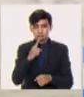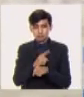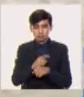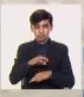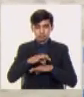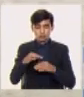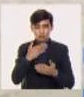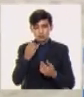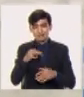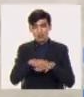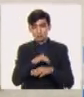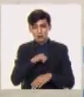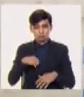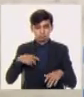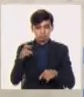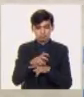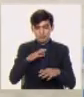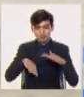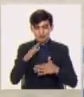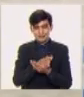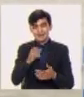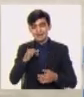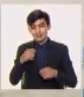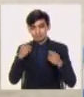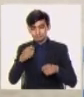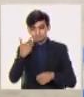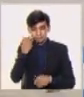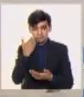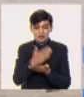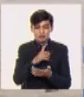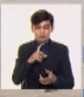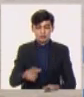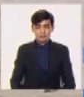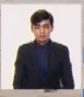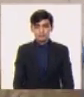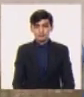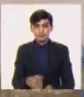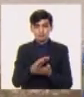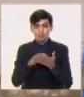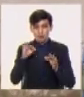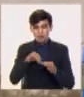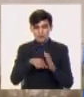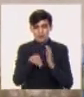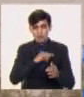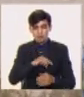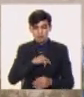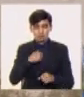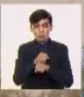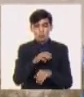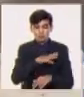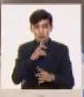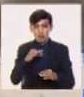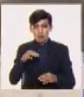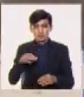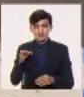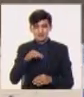секілді. Жұрт суға шомылып жатса, сауда жүргізіп жатқандар да бар. Тазалық мамандары жағажай жұмысын тоқтатқанымызбен халықтың теңіз